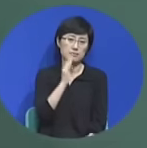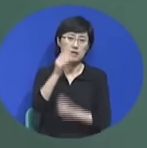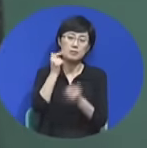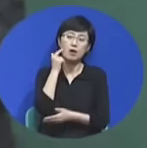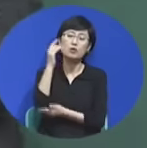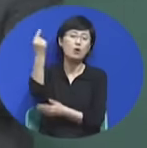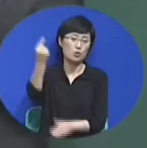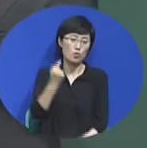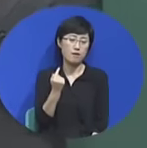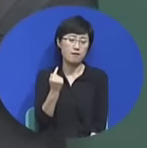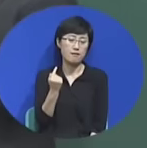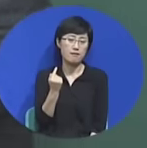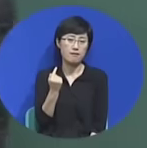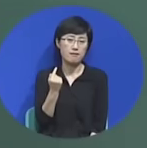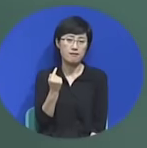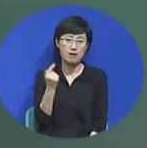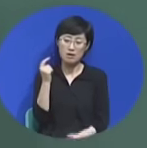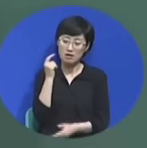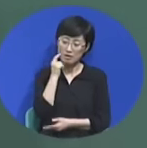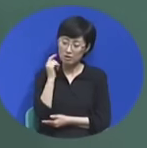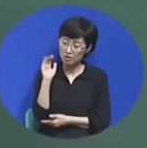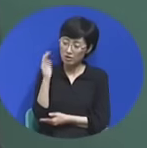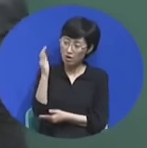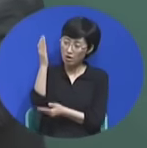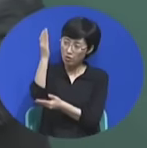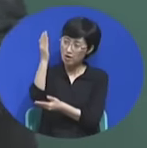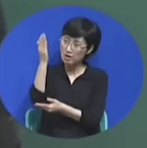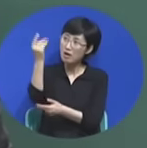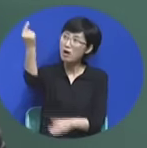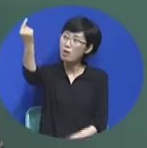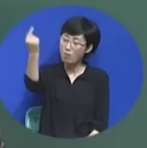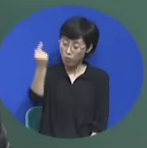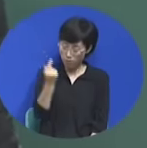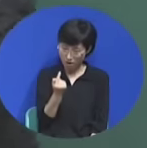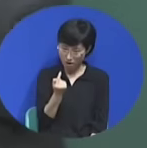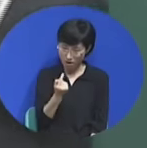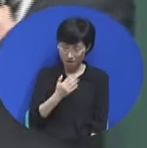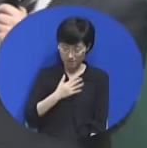神的荣耀会临到我们身上。 자, 이 영광이 나에게 부어지죠.